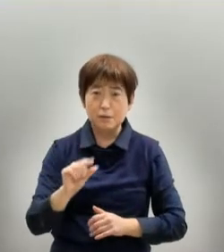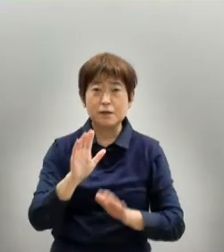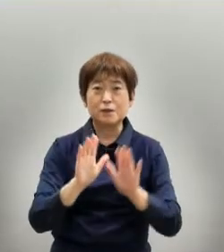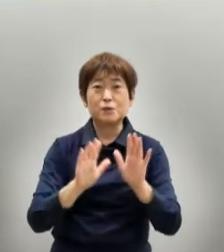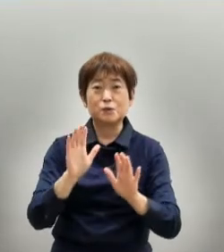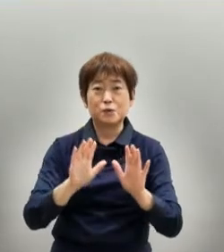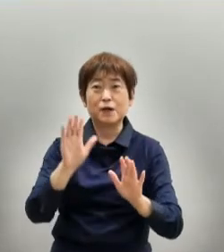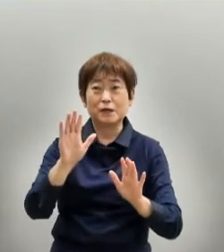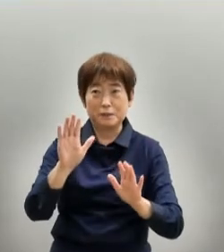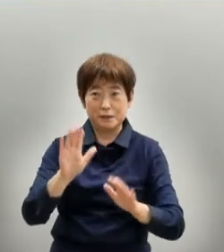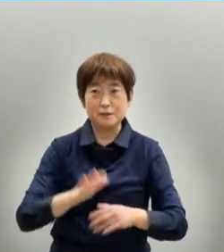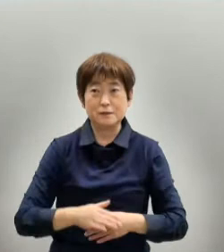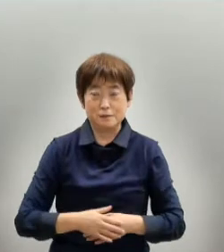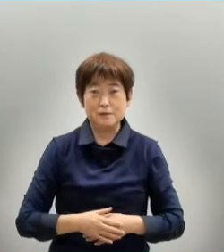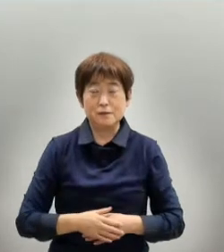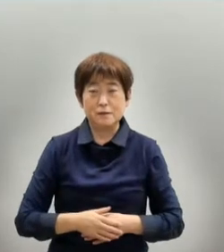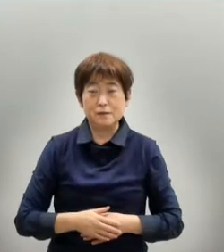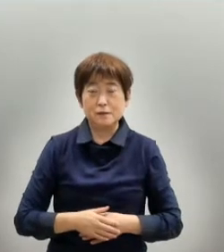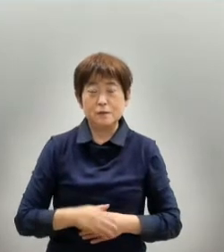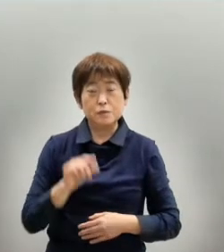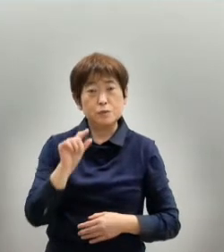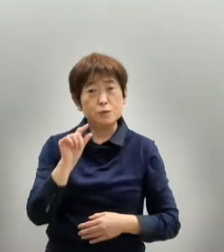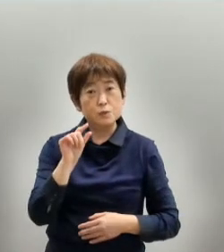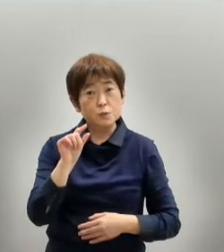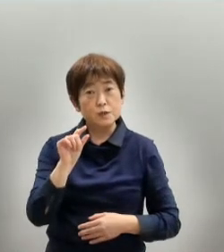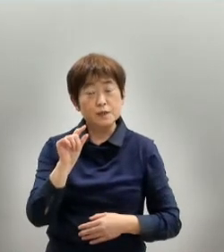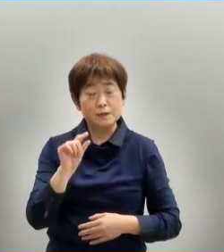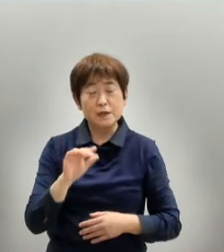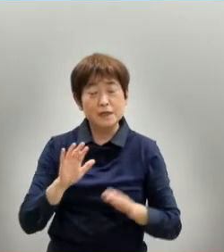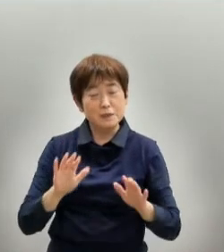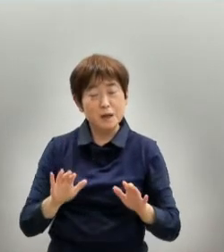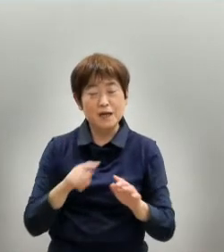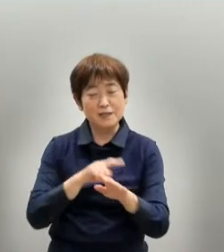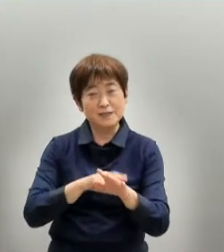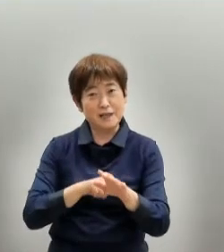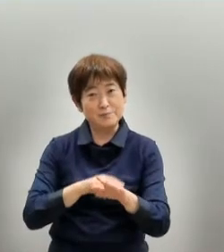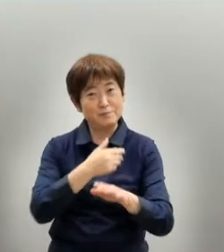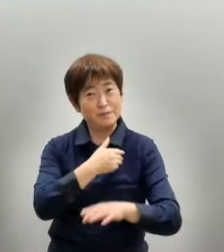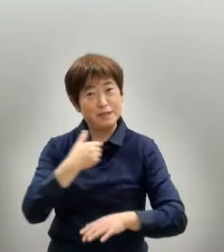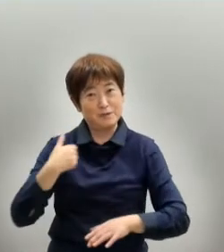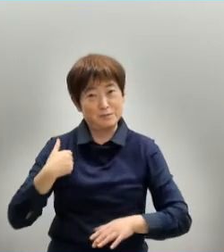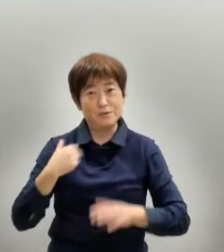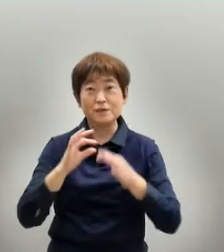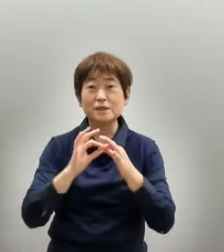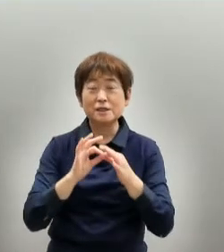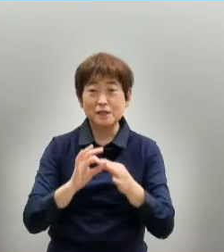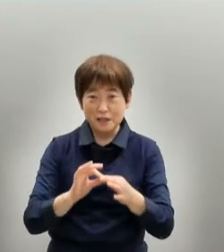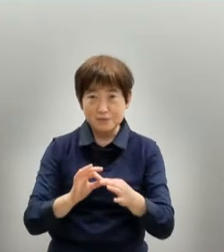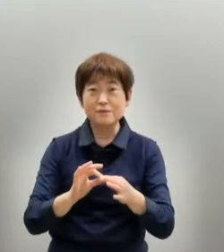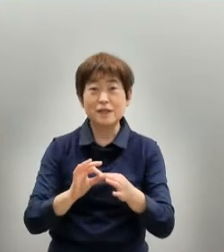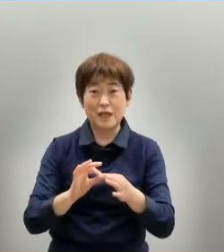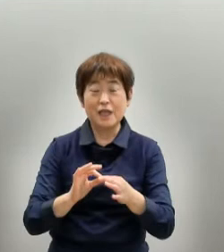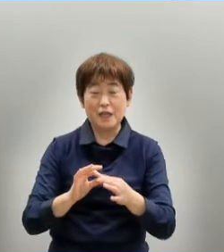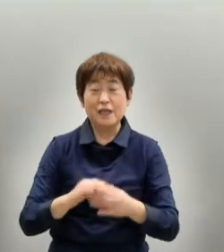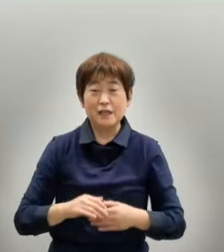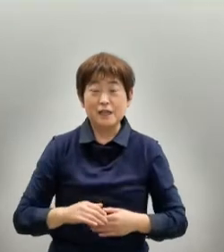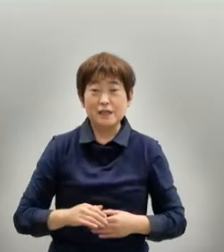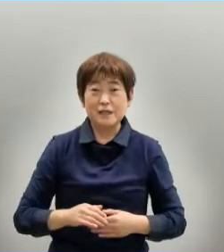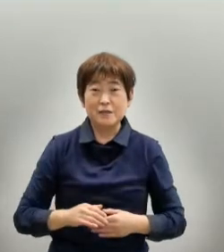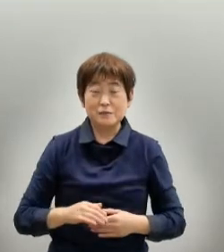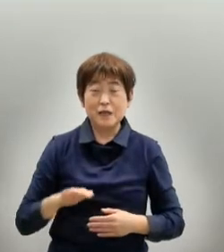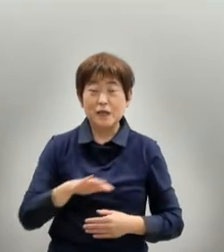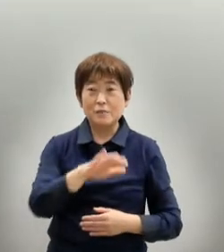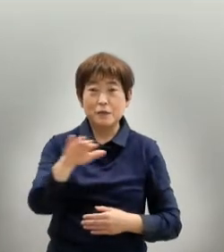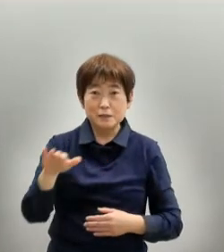ども、そういう時にですね、多少こう時間も少し増えてきている時にです